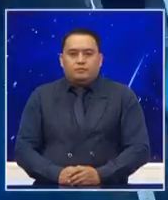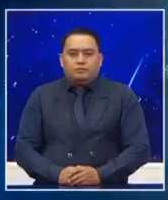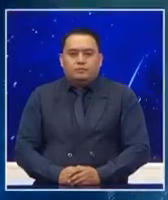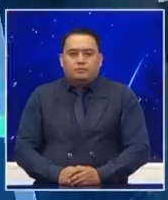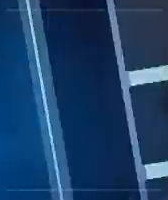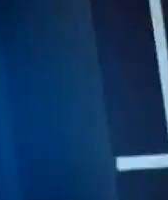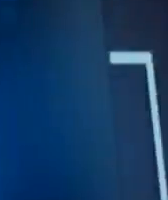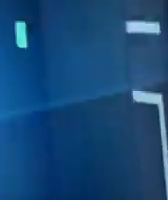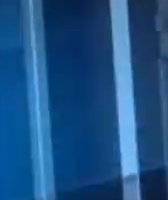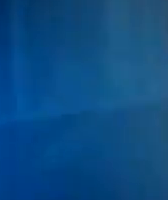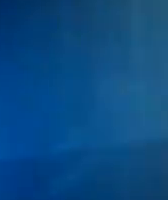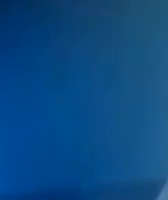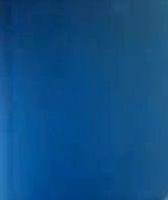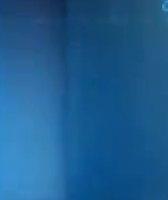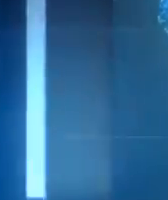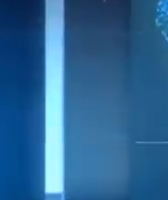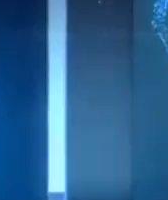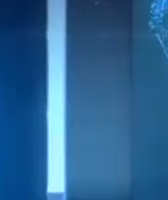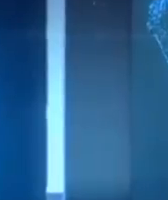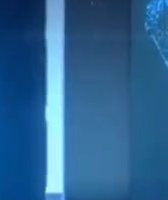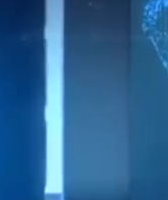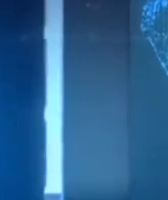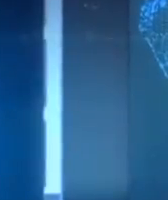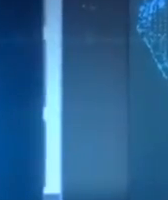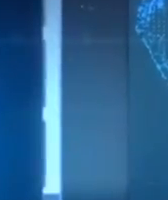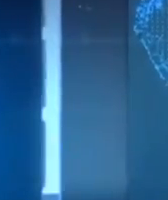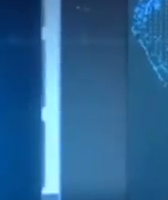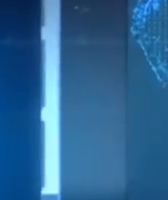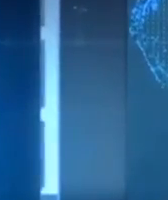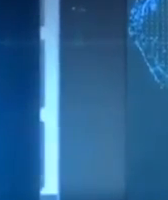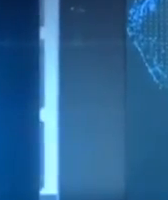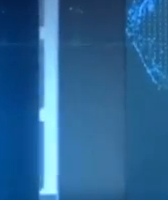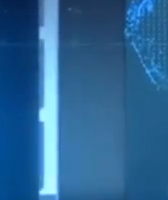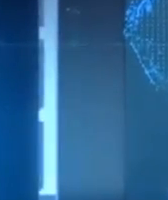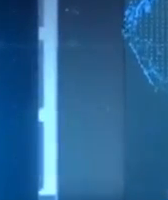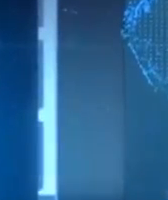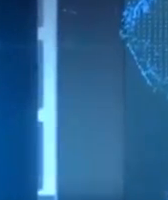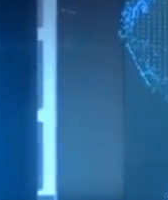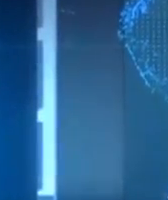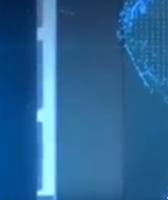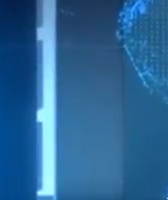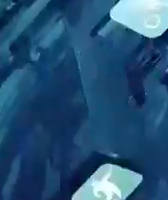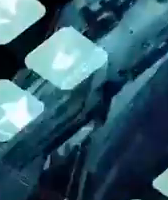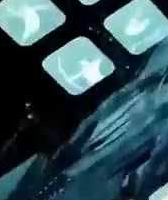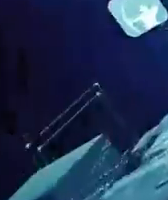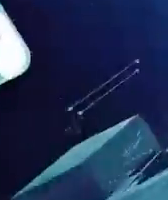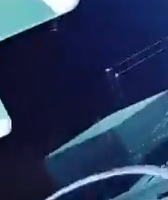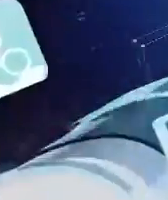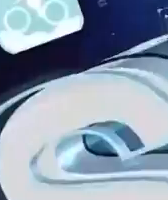Мухамеджан Қорғаныс министрлігіне қарасты Қапшағай гарнизоны баспасөз қызметінің көмегімен Жетісу телеарнасы.